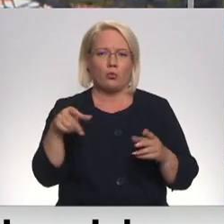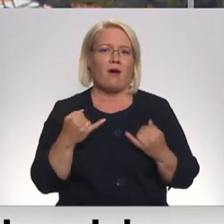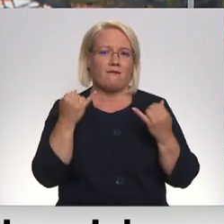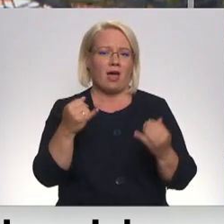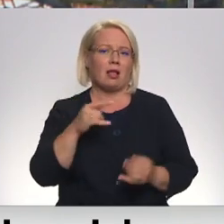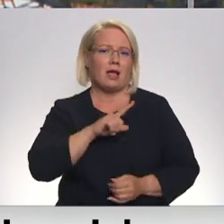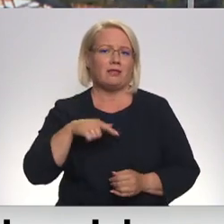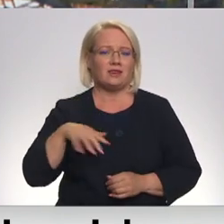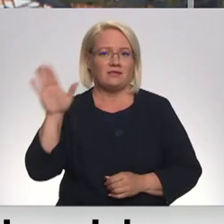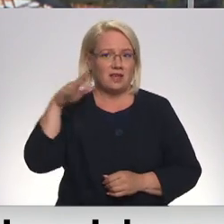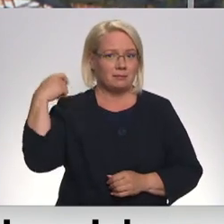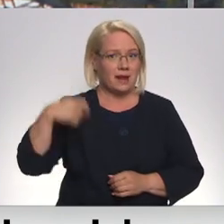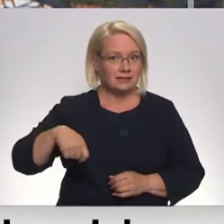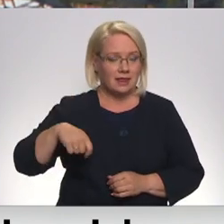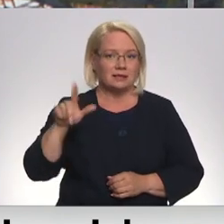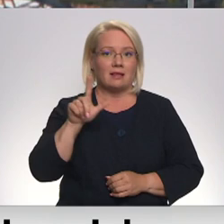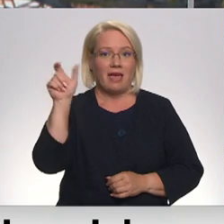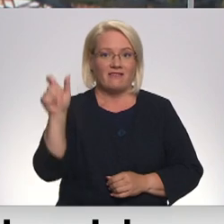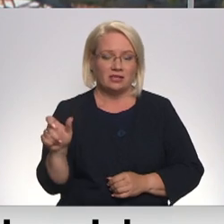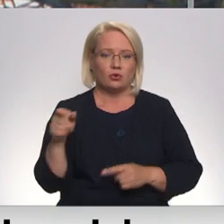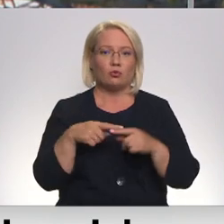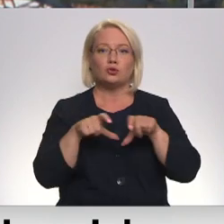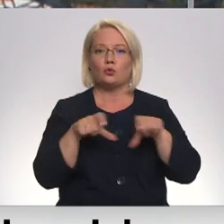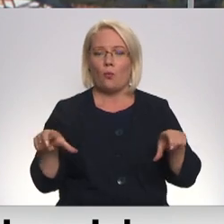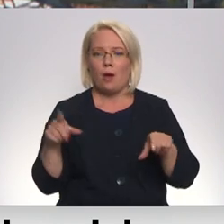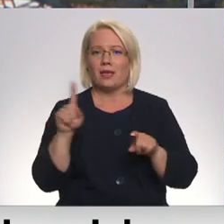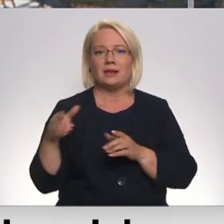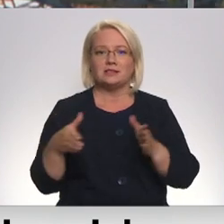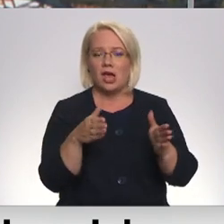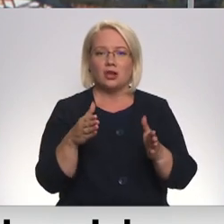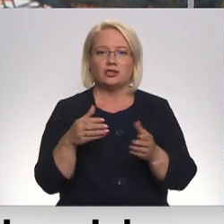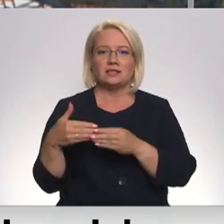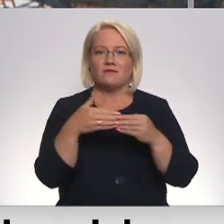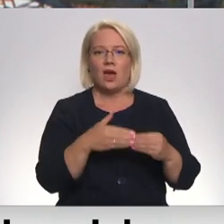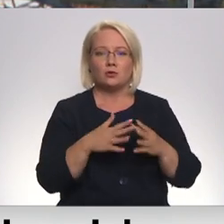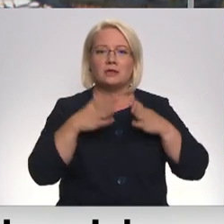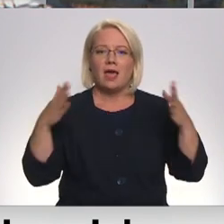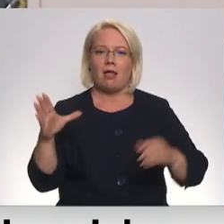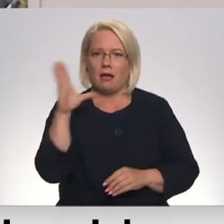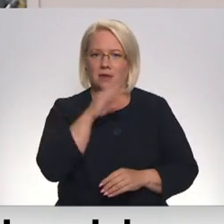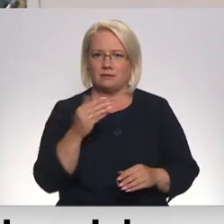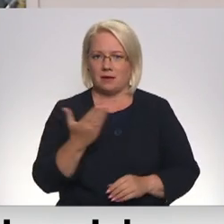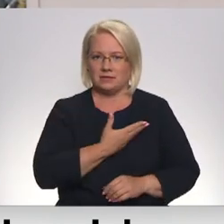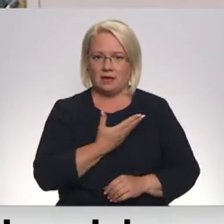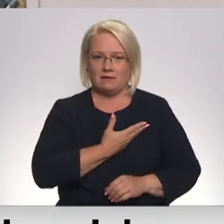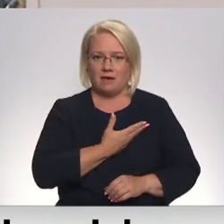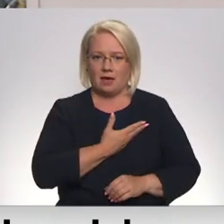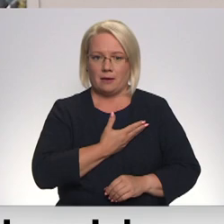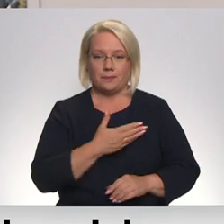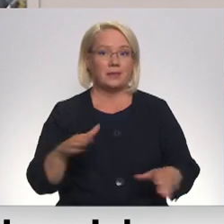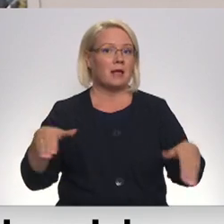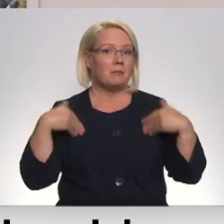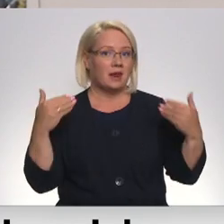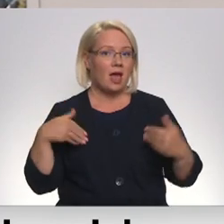prezidents Egils Levits. Un skola ir ceļš, kas ved uz lielākām iespējām dzīvē. Prieku